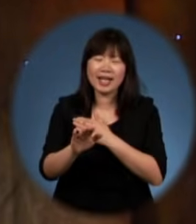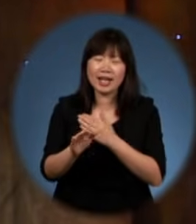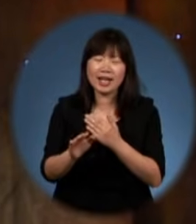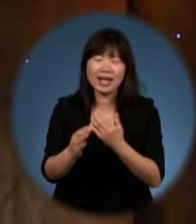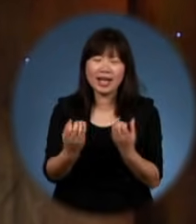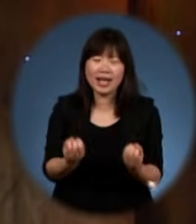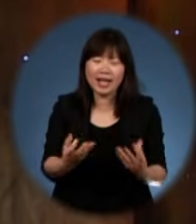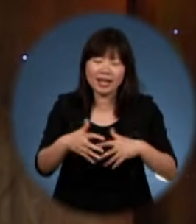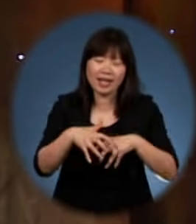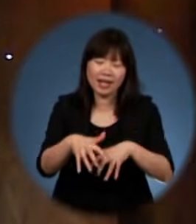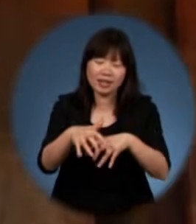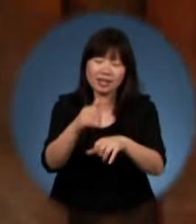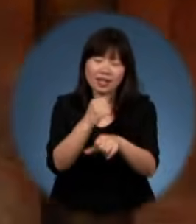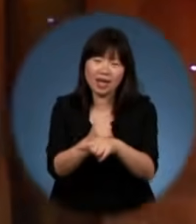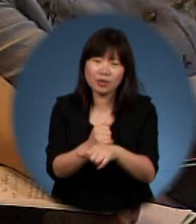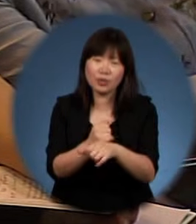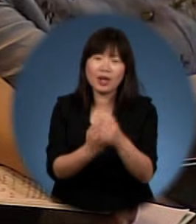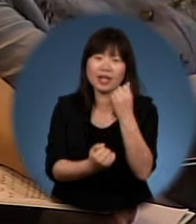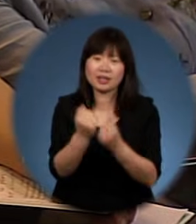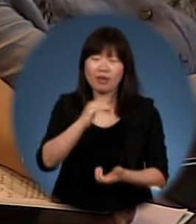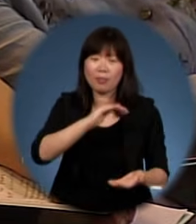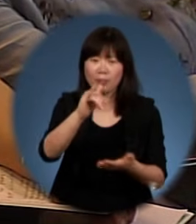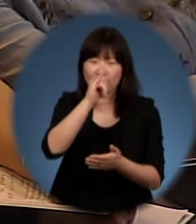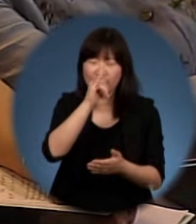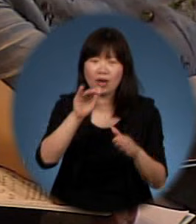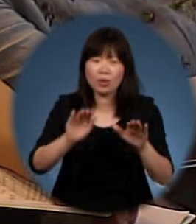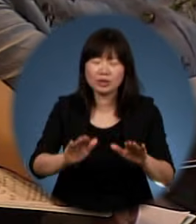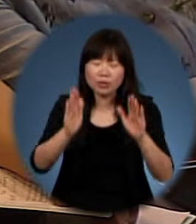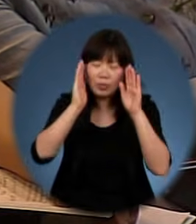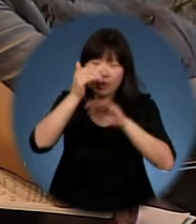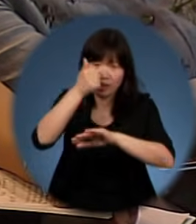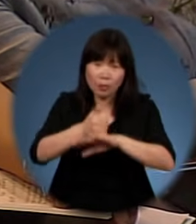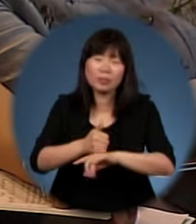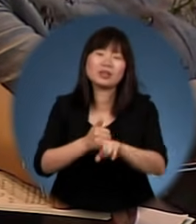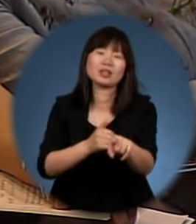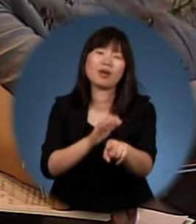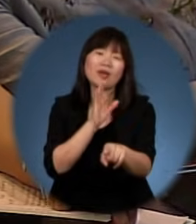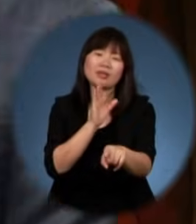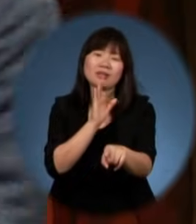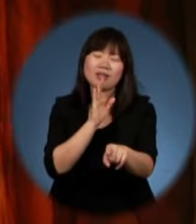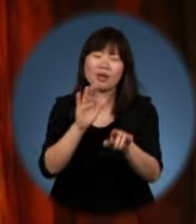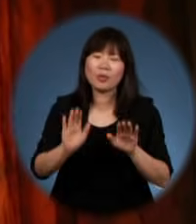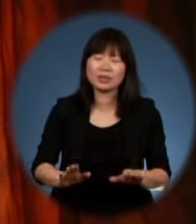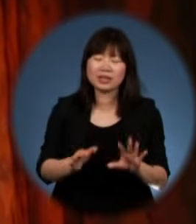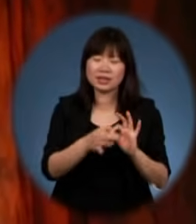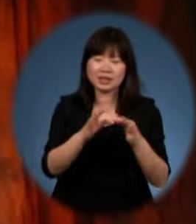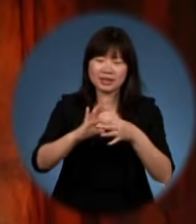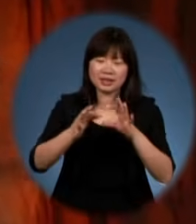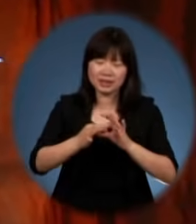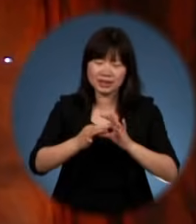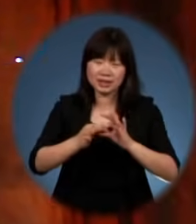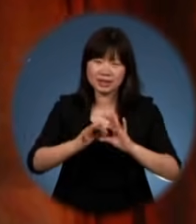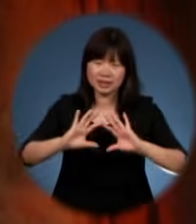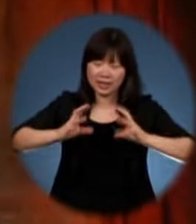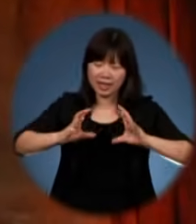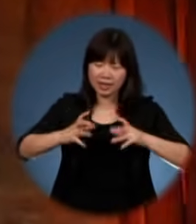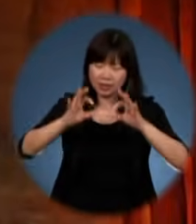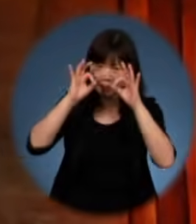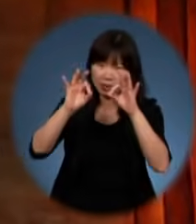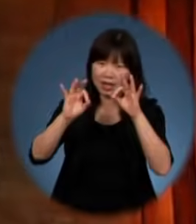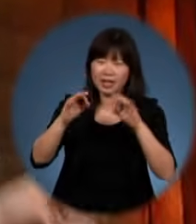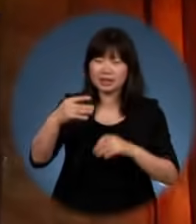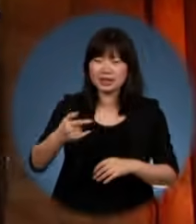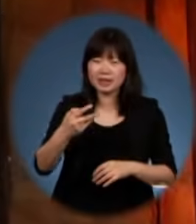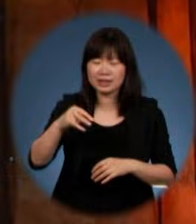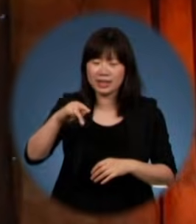다르다고 해서 했던 것입니다 오늘 공부에 경우는 이것입니다 오늘 그리스 를 통해서 는 에 상소에 고향